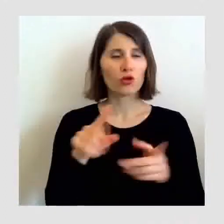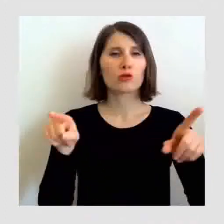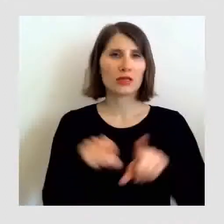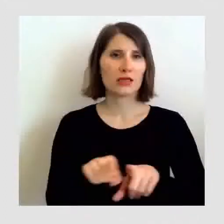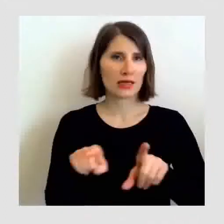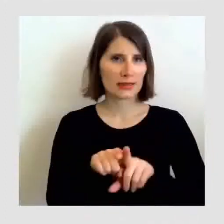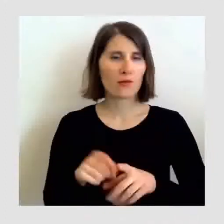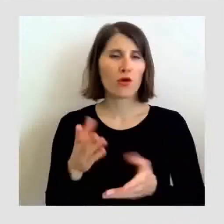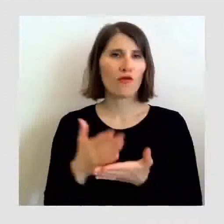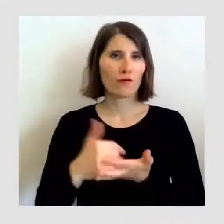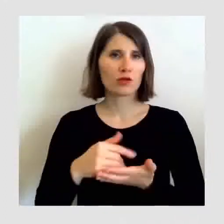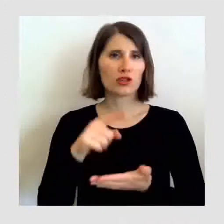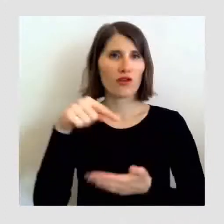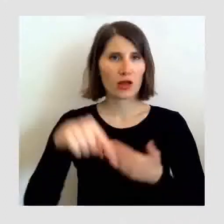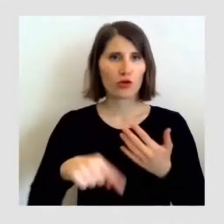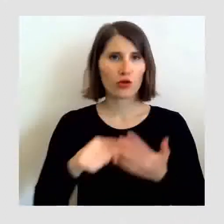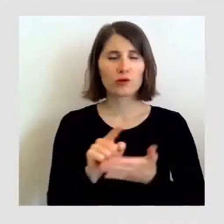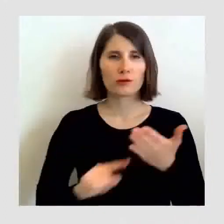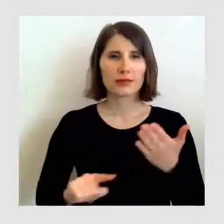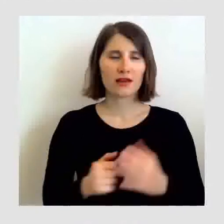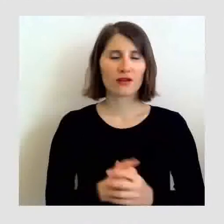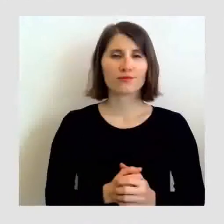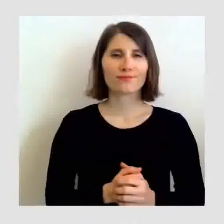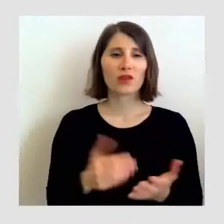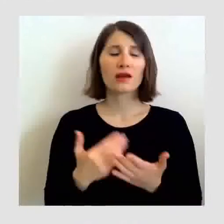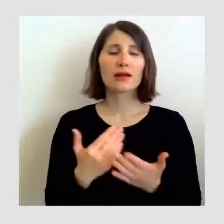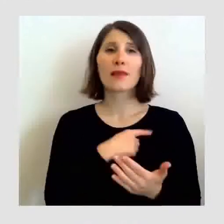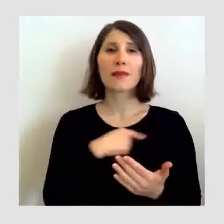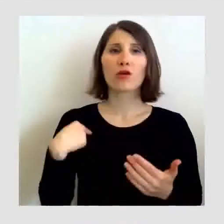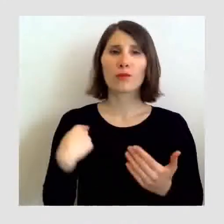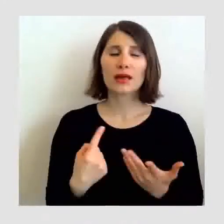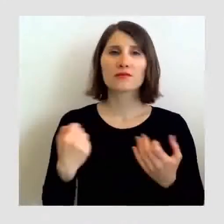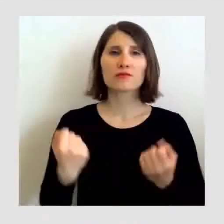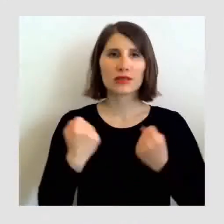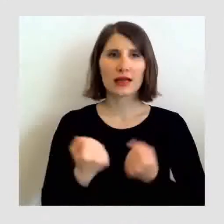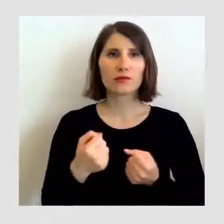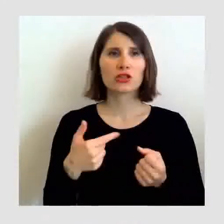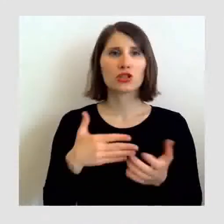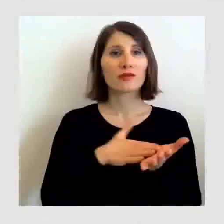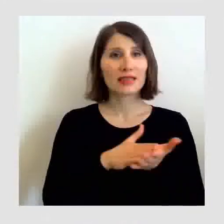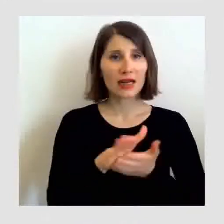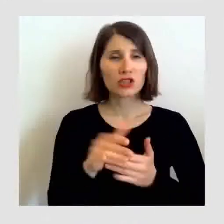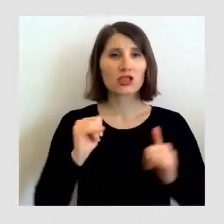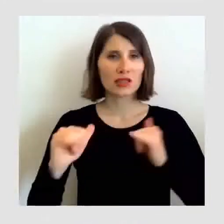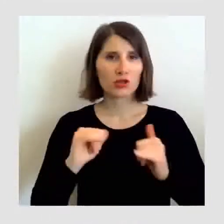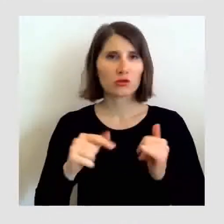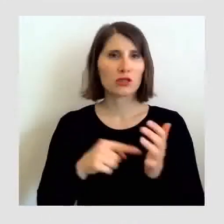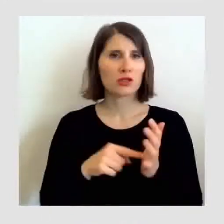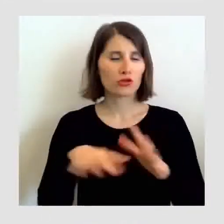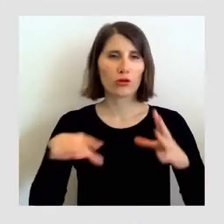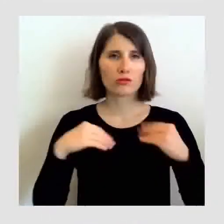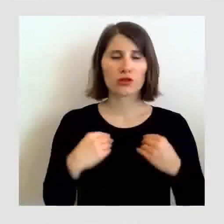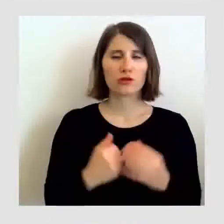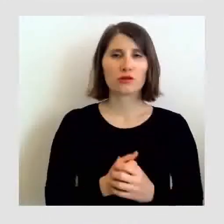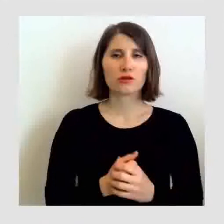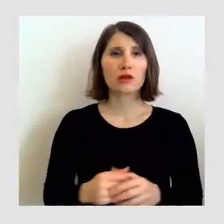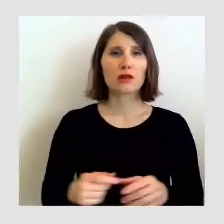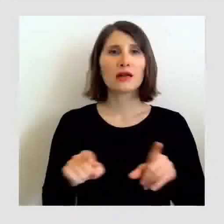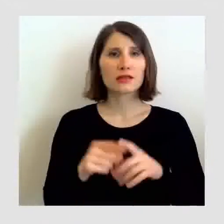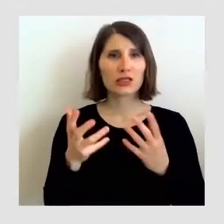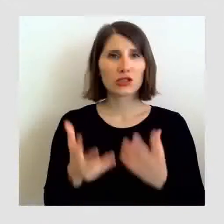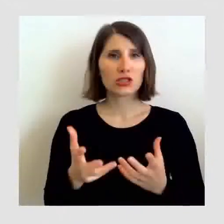województwa dolnośląskiego. Dlatego też apelujemy, aby taki system wdrażania i zarządzania został przyjęty. Apelujemy również, aby obok